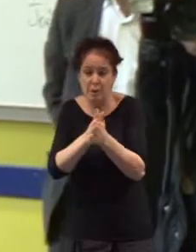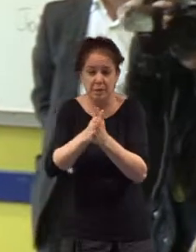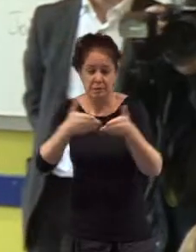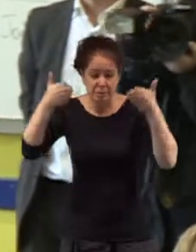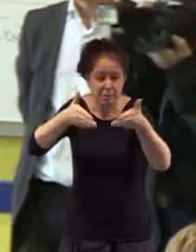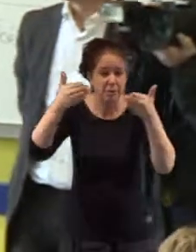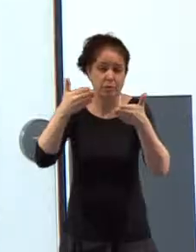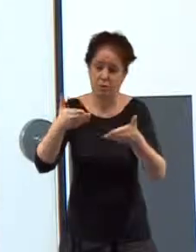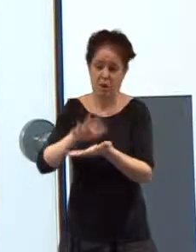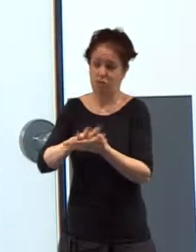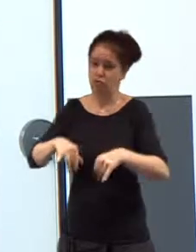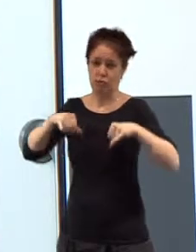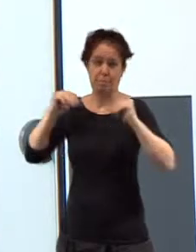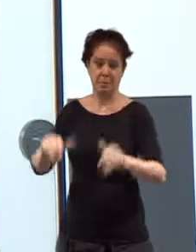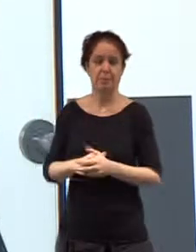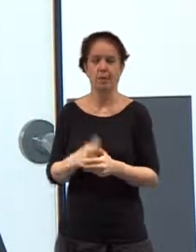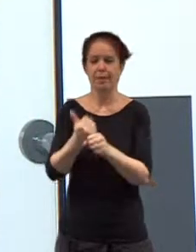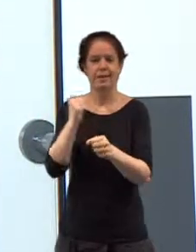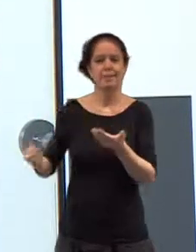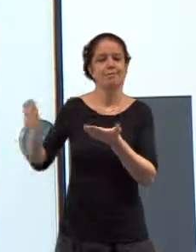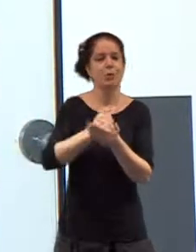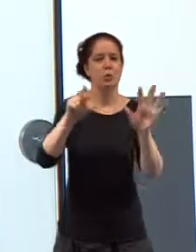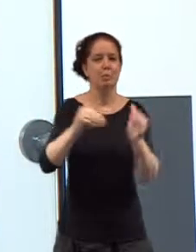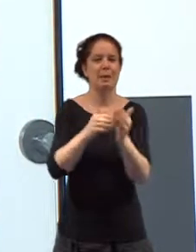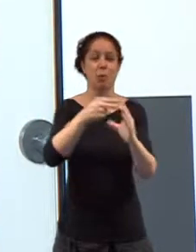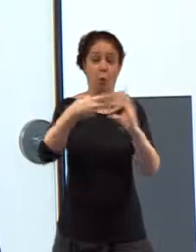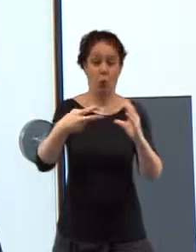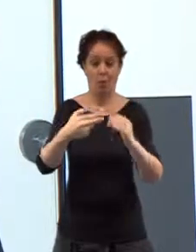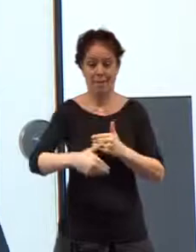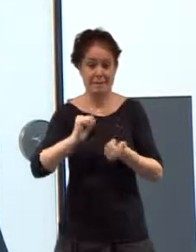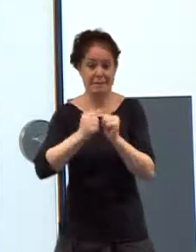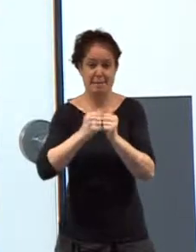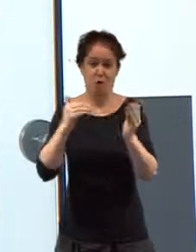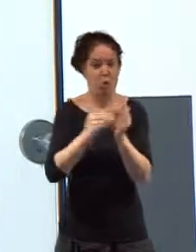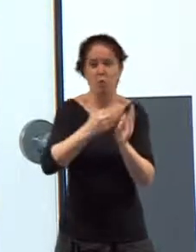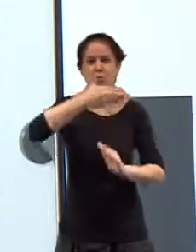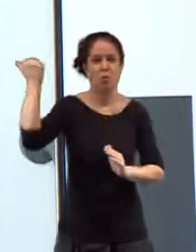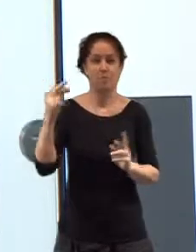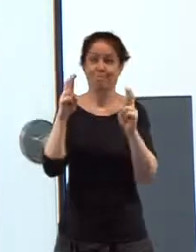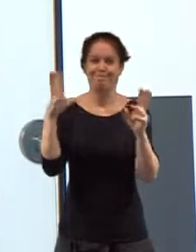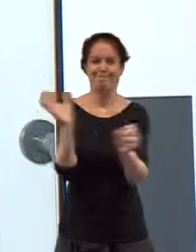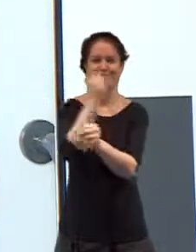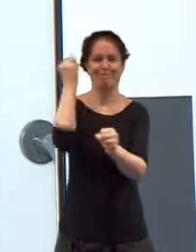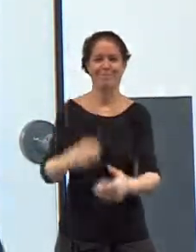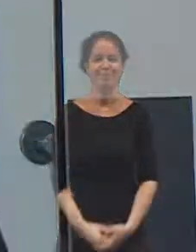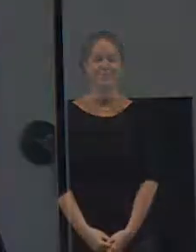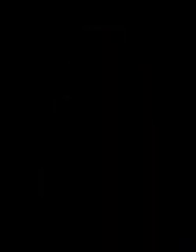cause dès leur plus jeune âge l'année dernière ils ont récolté huit mille euros et l'orge challenge c'est de faire encore mieux pour est là et j'espère qu'ils réussiront leur période